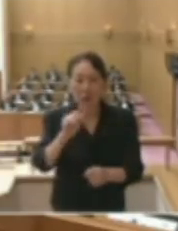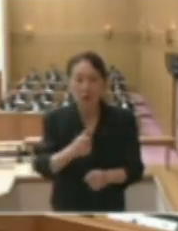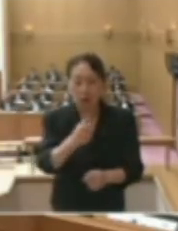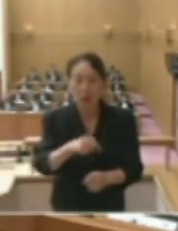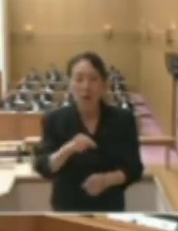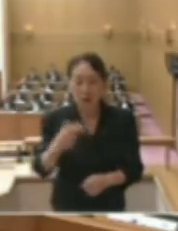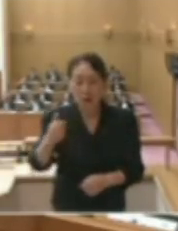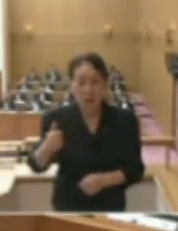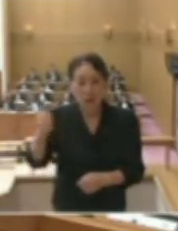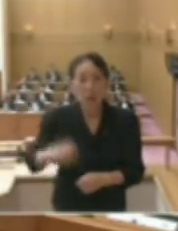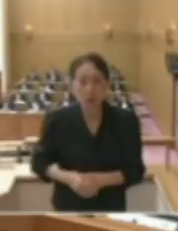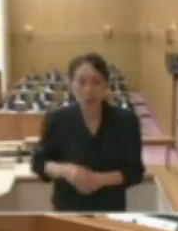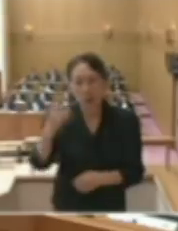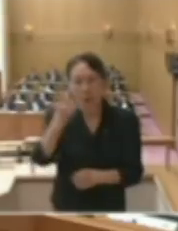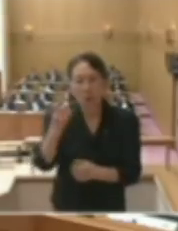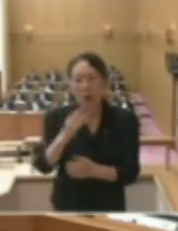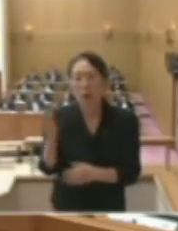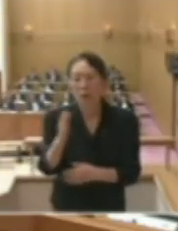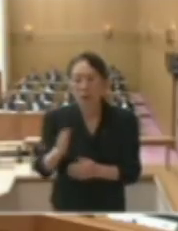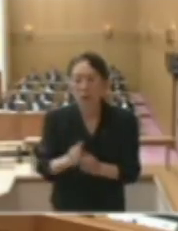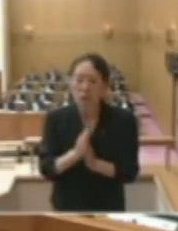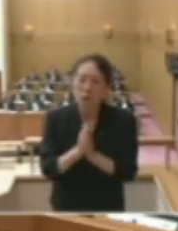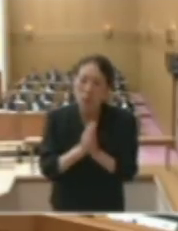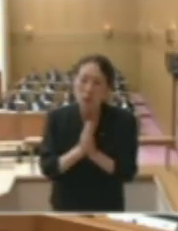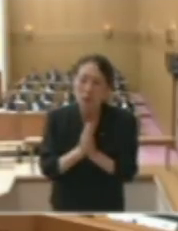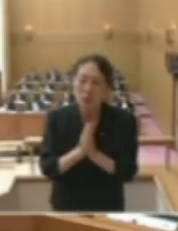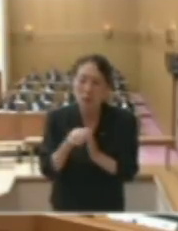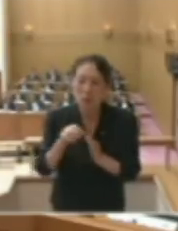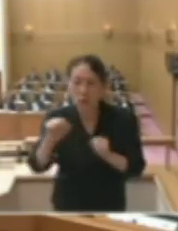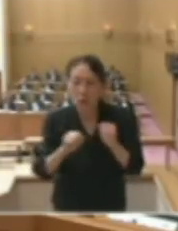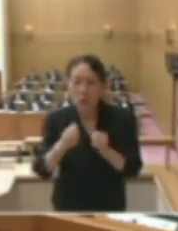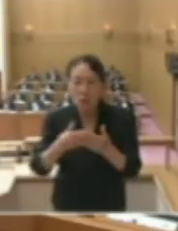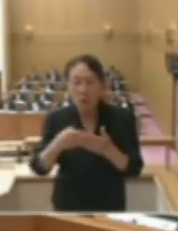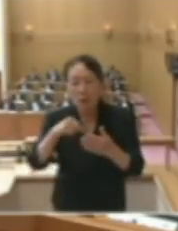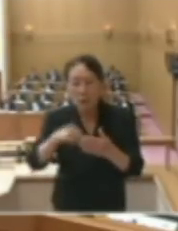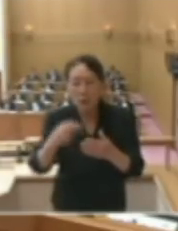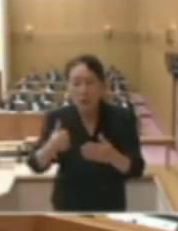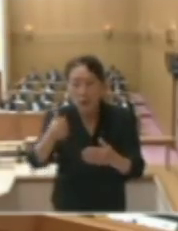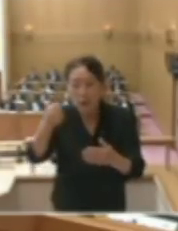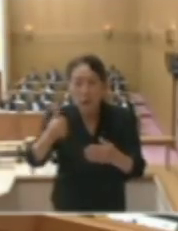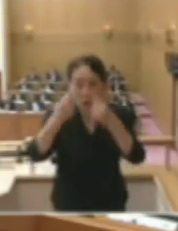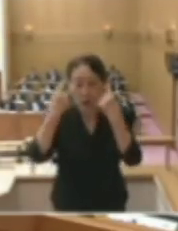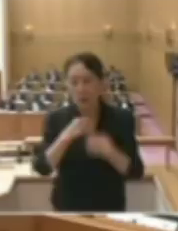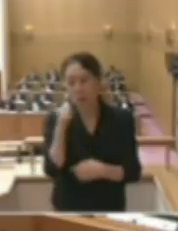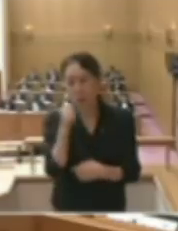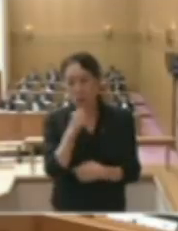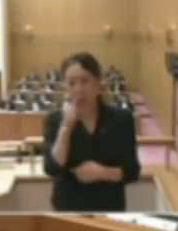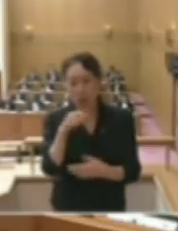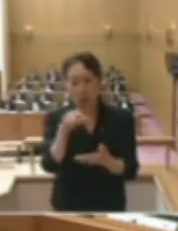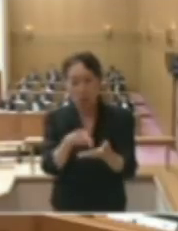市長、ごまかさんでください。動画の中で一番初め、市長は何と自己紹介されてます